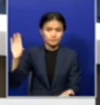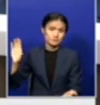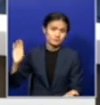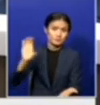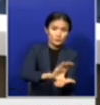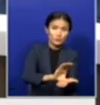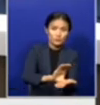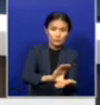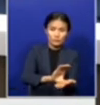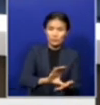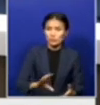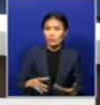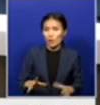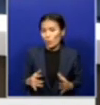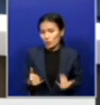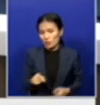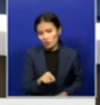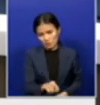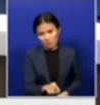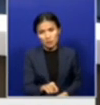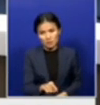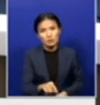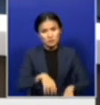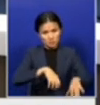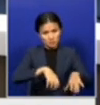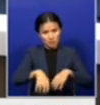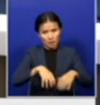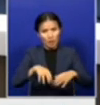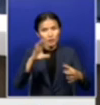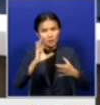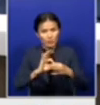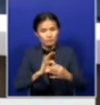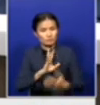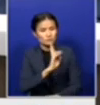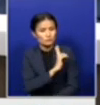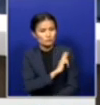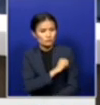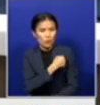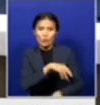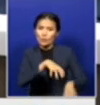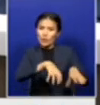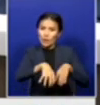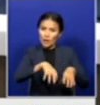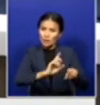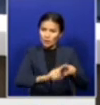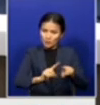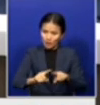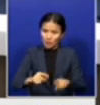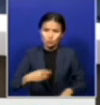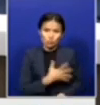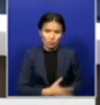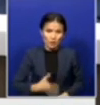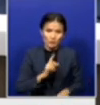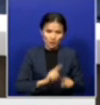นี่มีความจำเป็นแต่รัฐจะต้องสามารถชี้แจงต่อสังคมให้